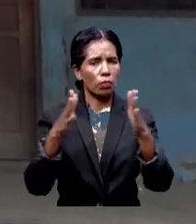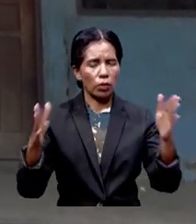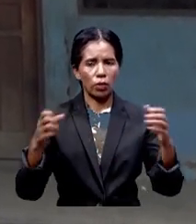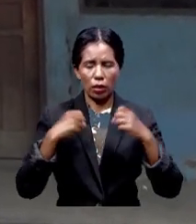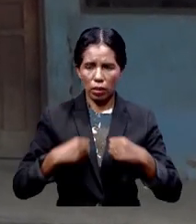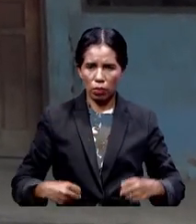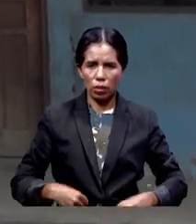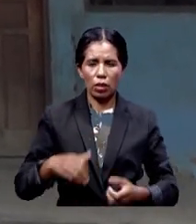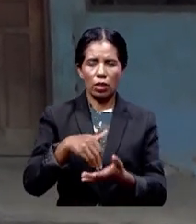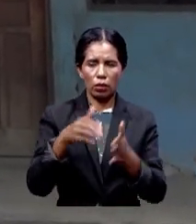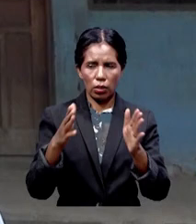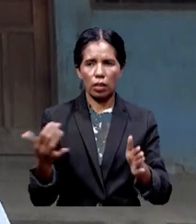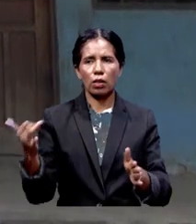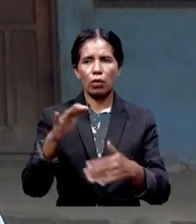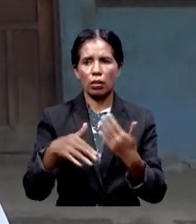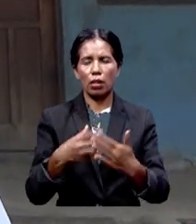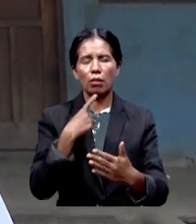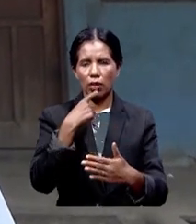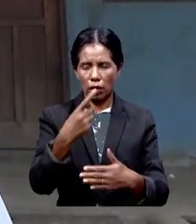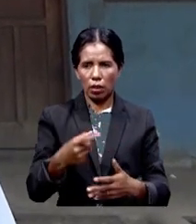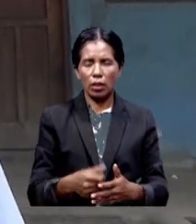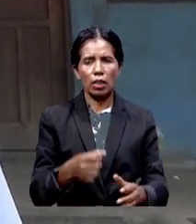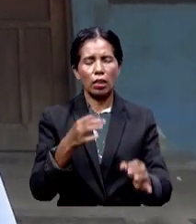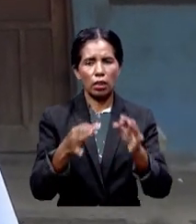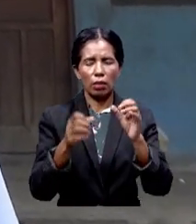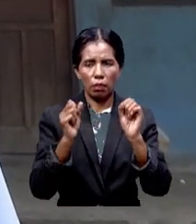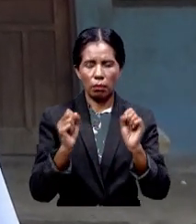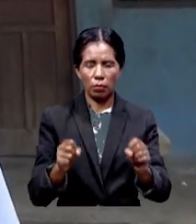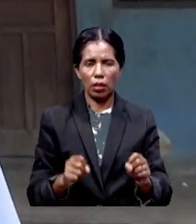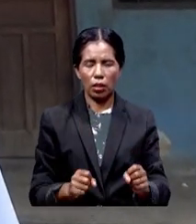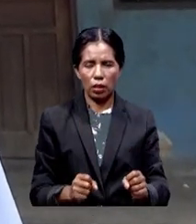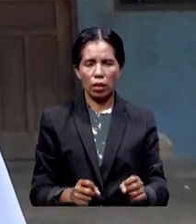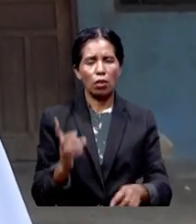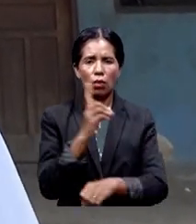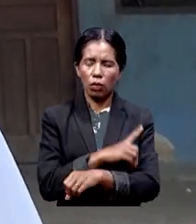nia. Nebe ami sugere sekarik bele rutina lor lorong